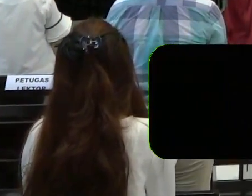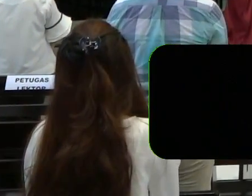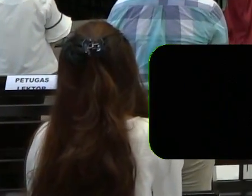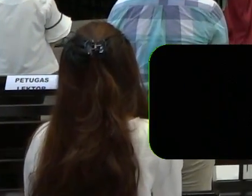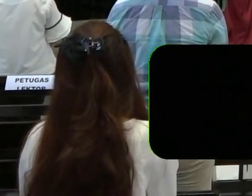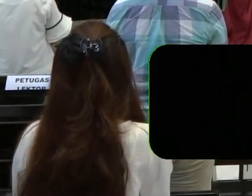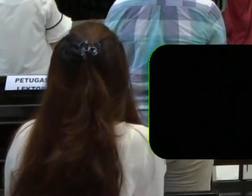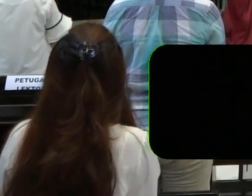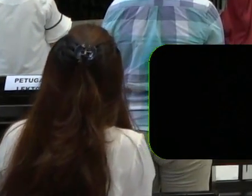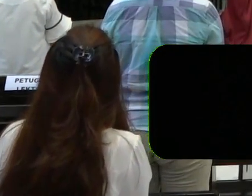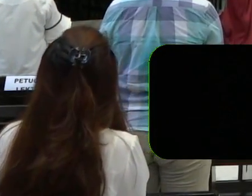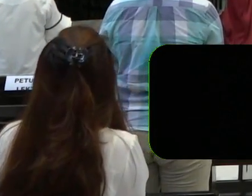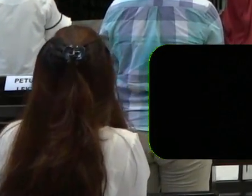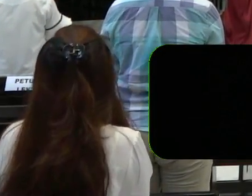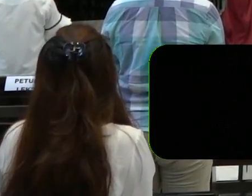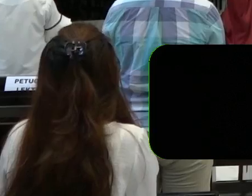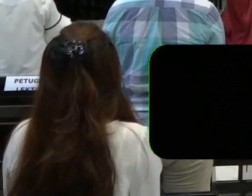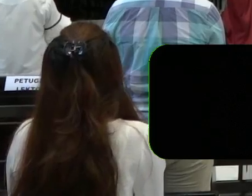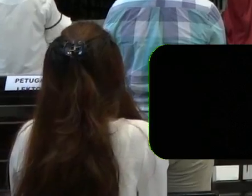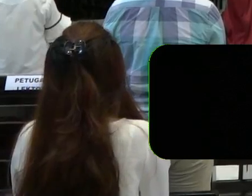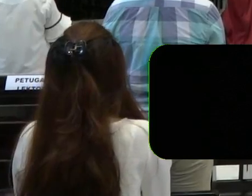Kiranya khalik